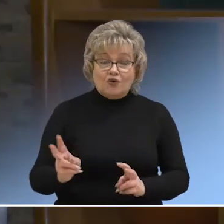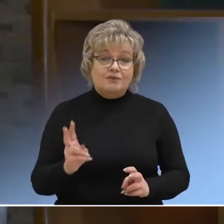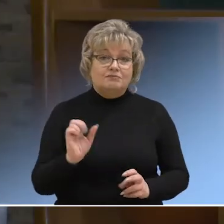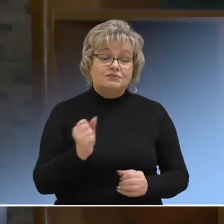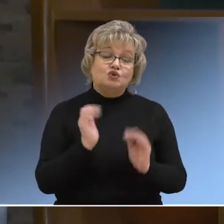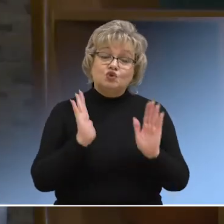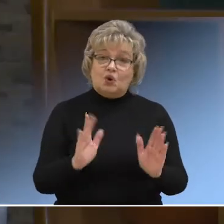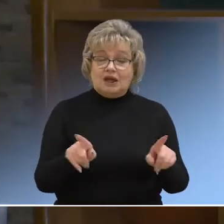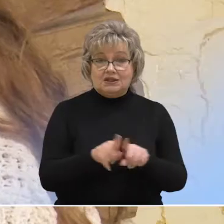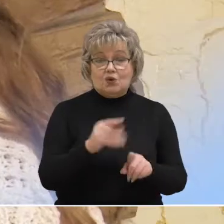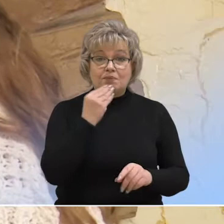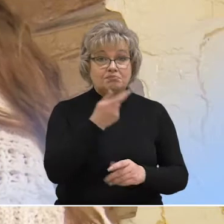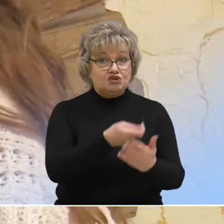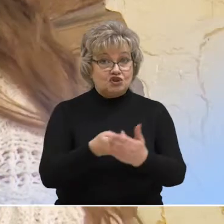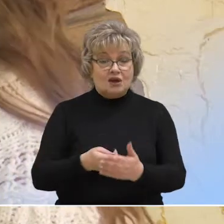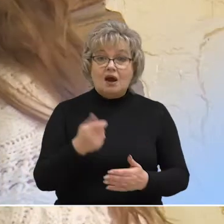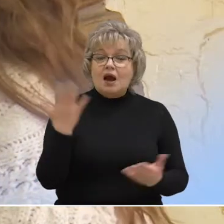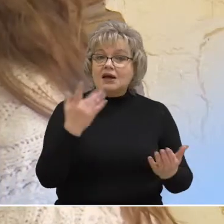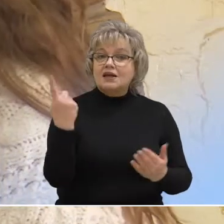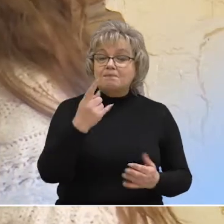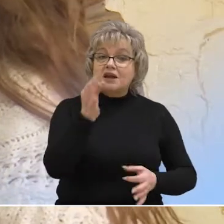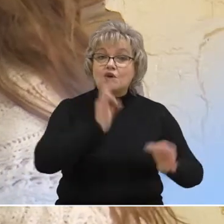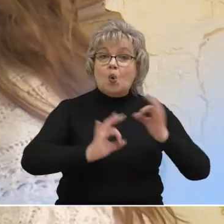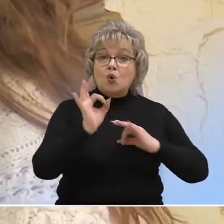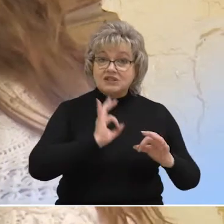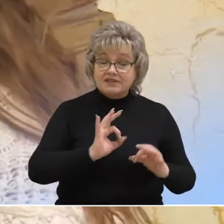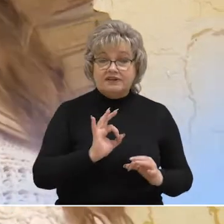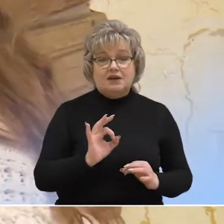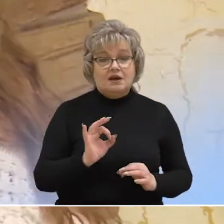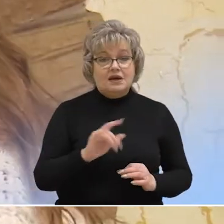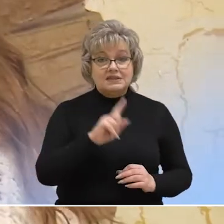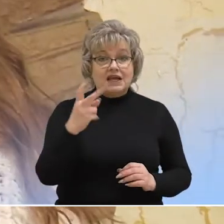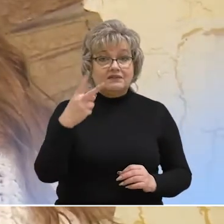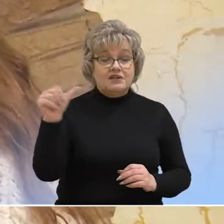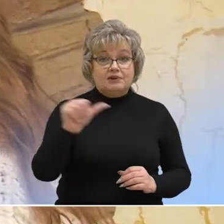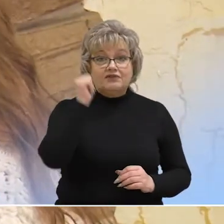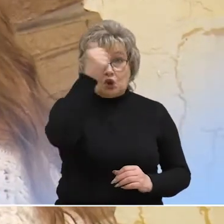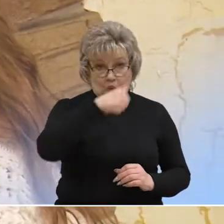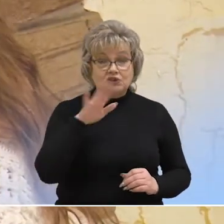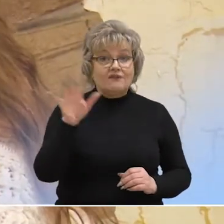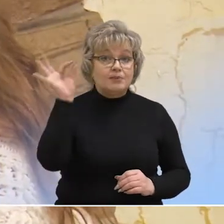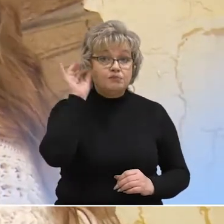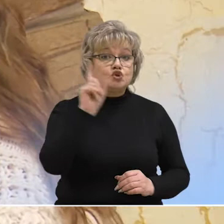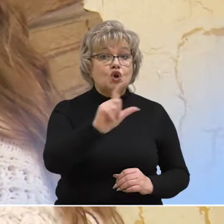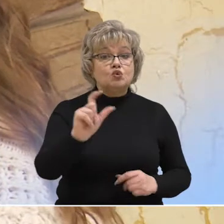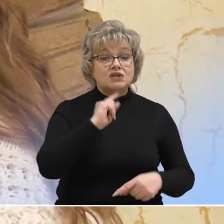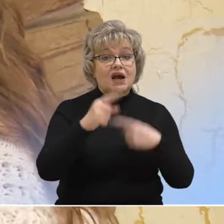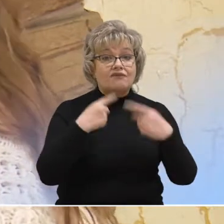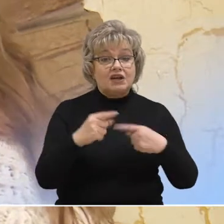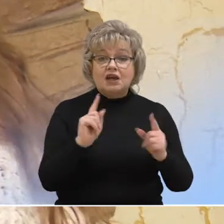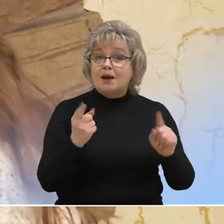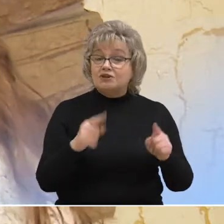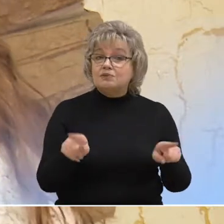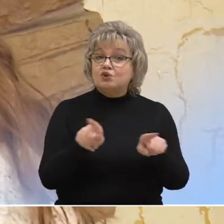исключительно вегетарианской пищей. Какие первые отзывы от людей вот за 2,5 года, да, вы помните? Что люди говорят?